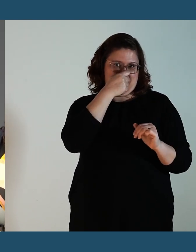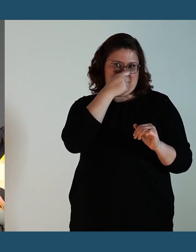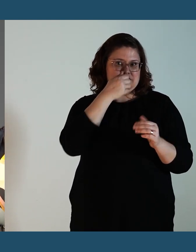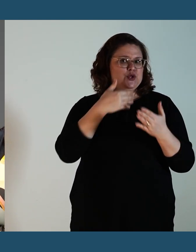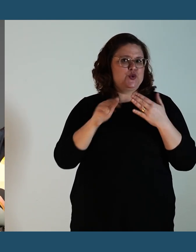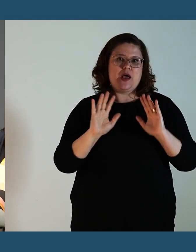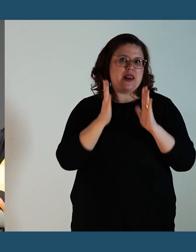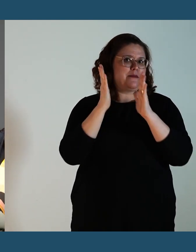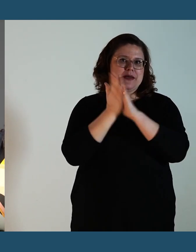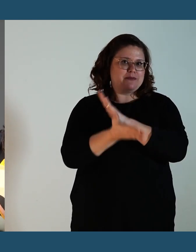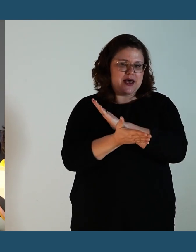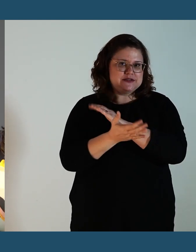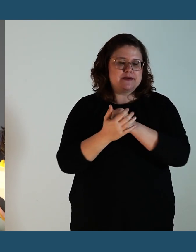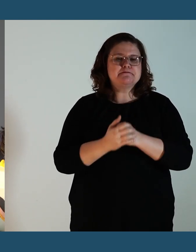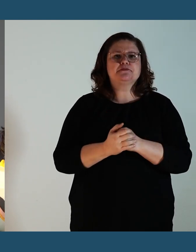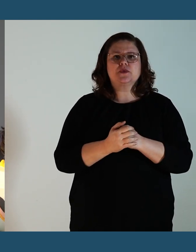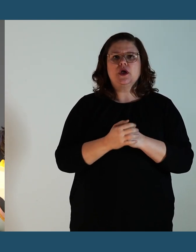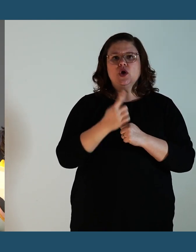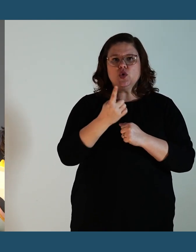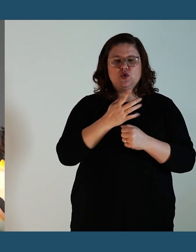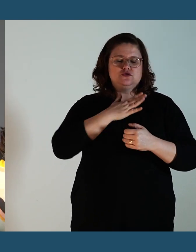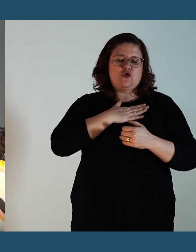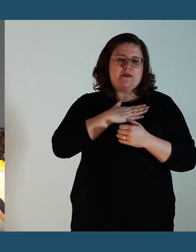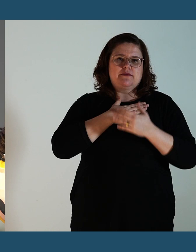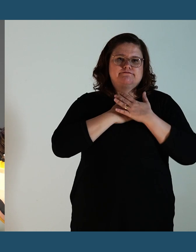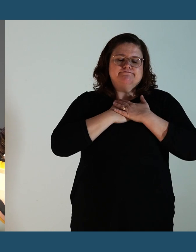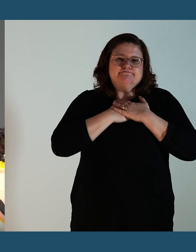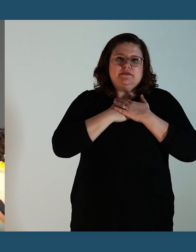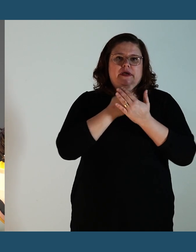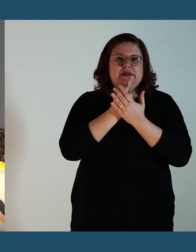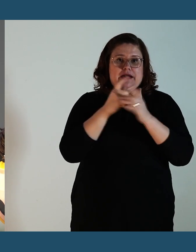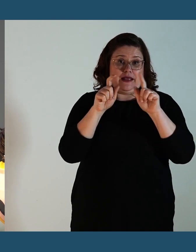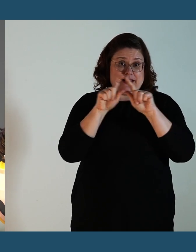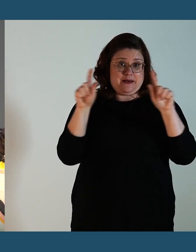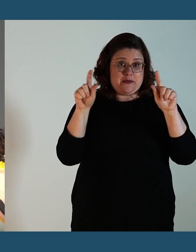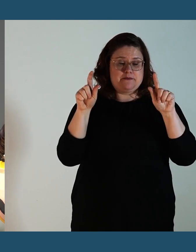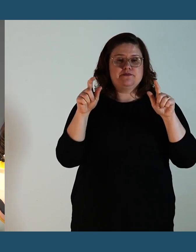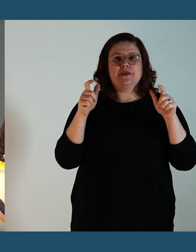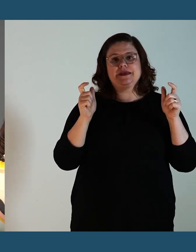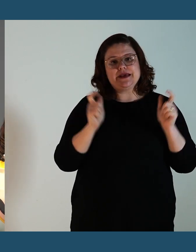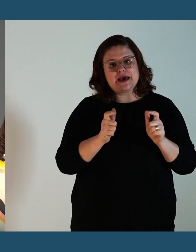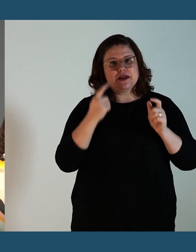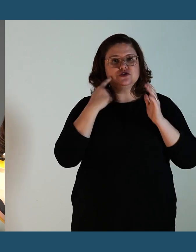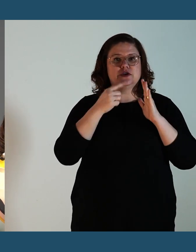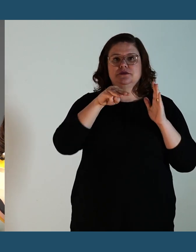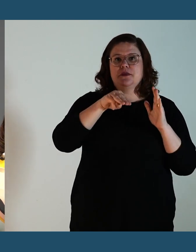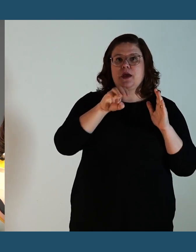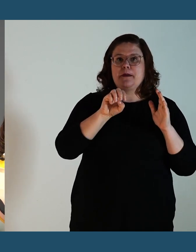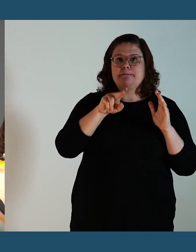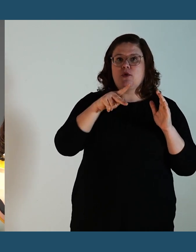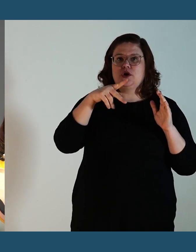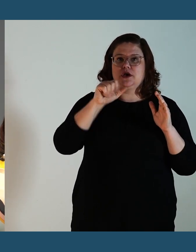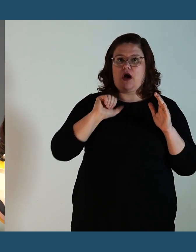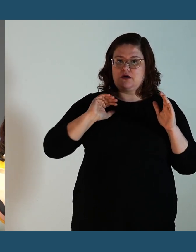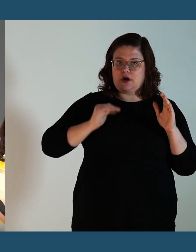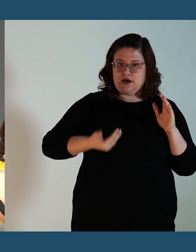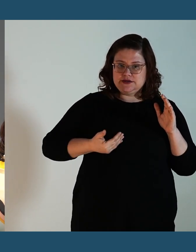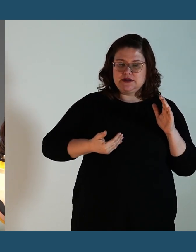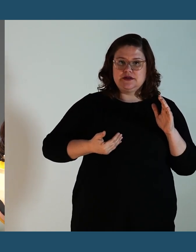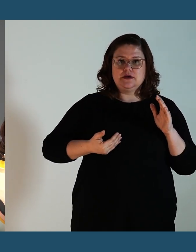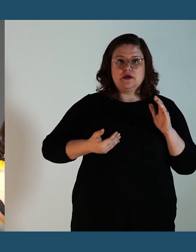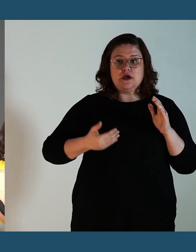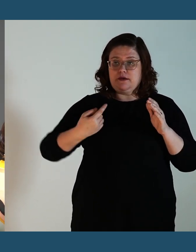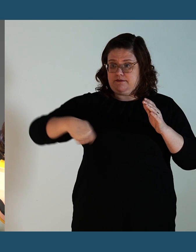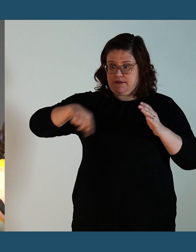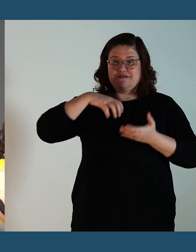juttuja. Yksi asia, mikä mun todella sydäntä lähellä on, että ne järjestöt, muun muassa Monika-naiset, me turvataan heidän